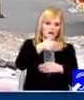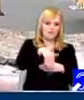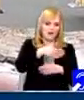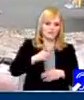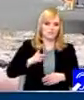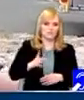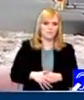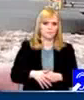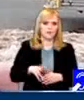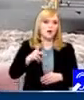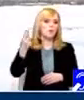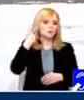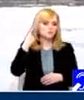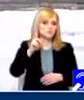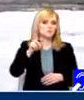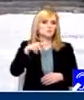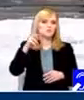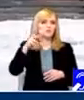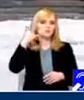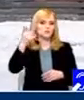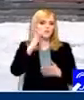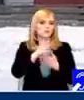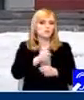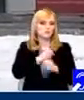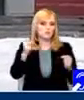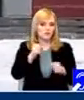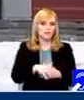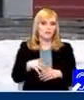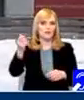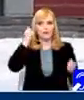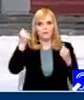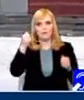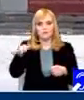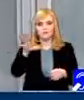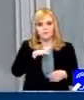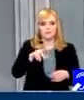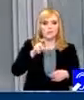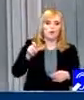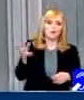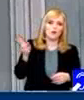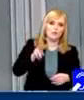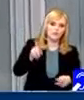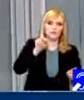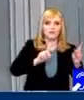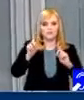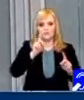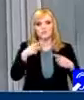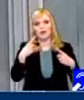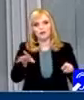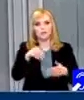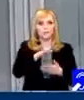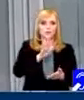O auzit că a pus cineva în mine. Tot programul judecătoriei a fost dat peste cap. Oamenii care au venit la ședințe sau la